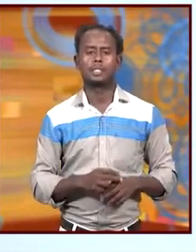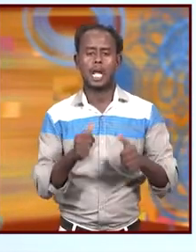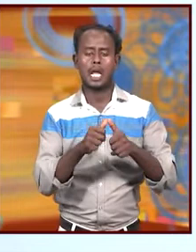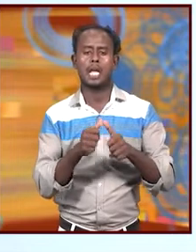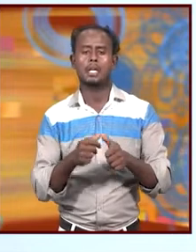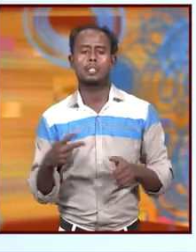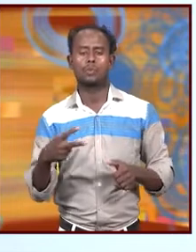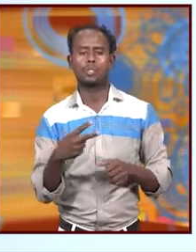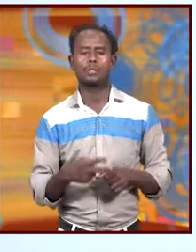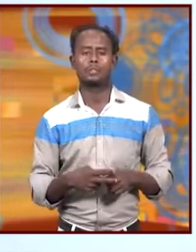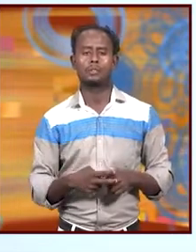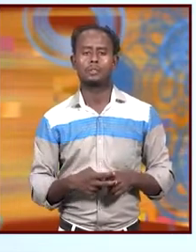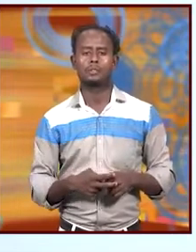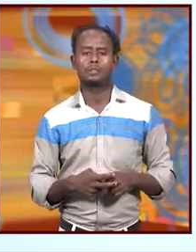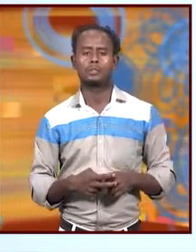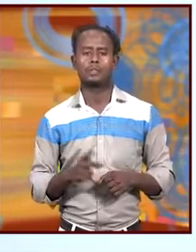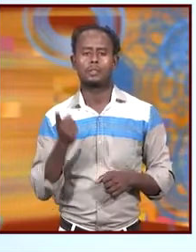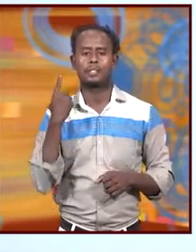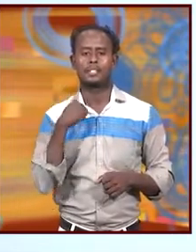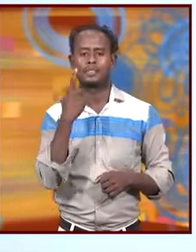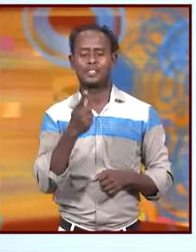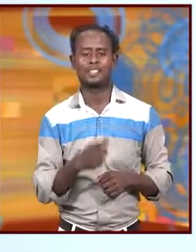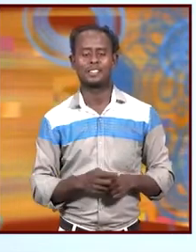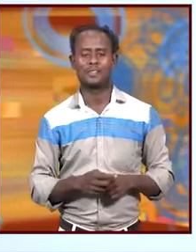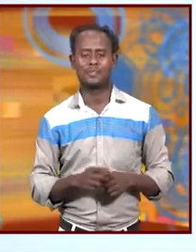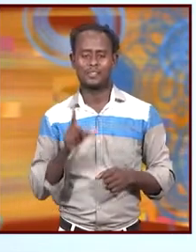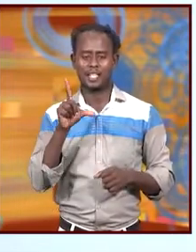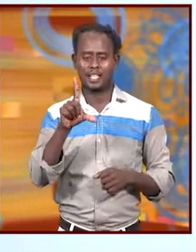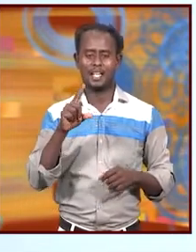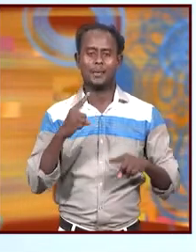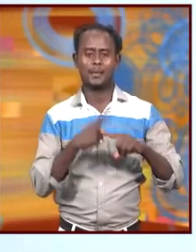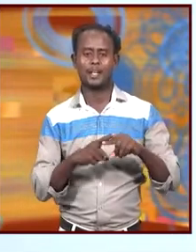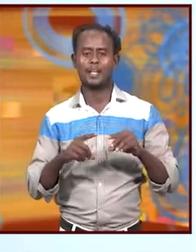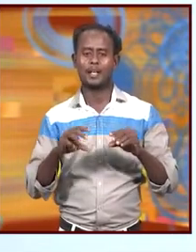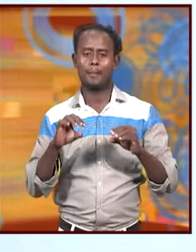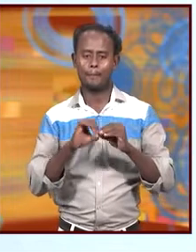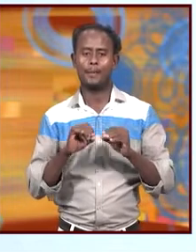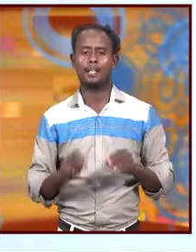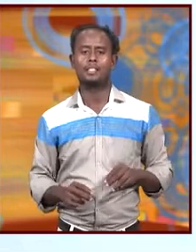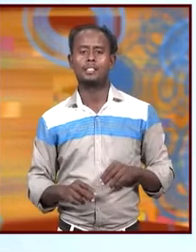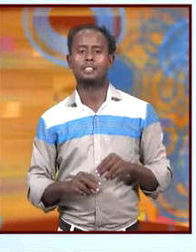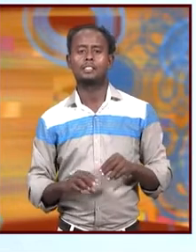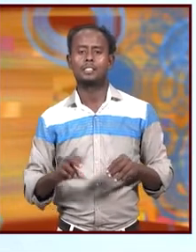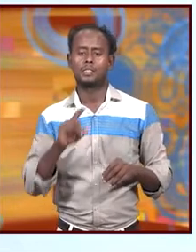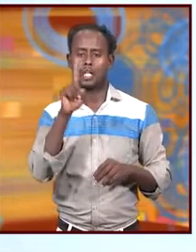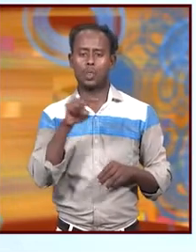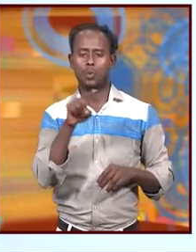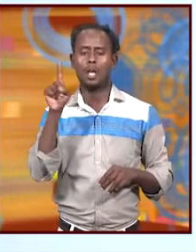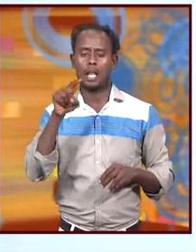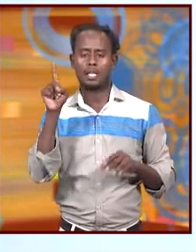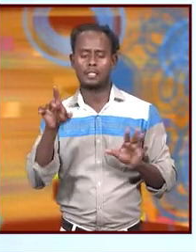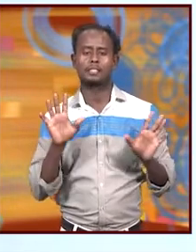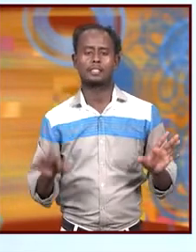A இஸ் ஈக்குவல் டு வாய்ப்பாடு அருமை L பெருக்கல் B சதுர